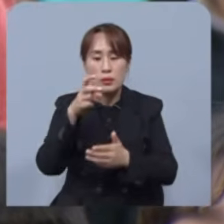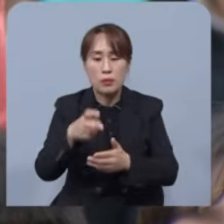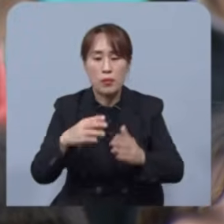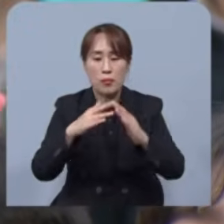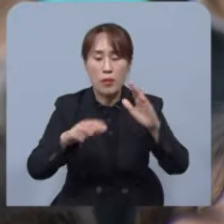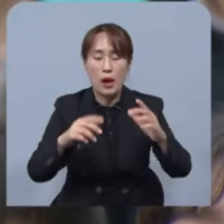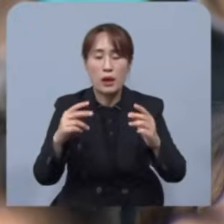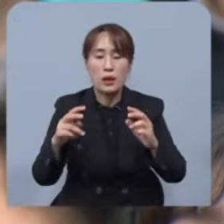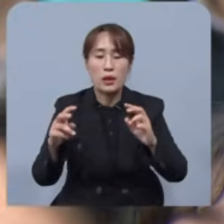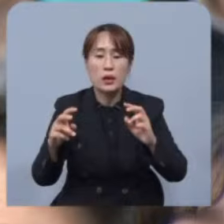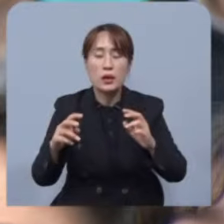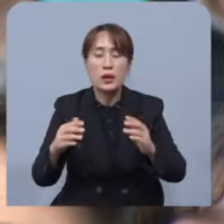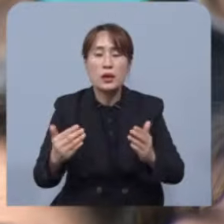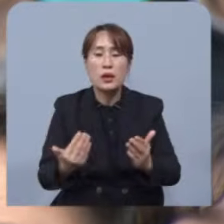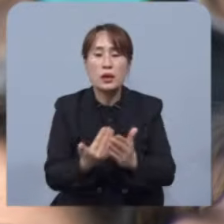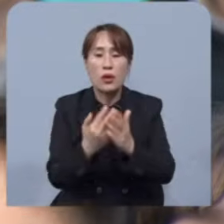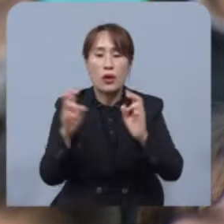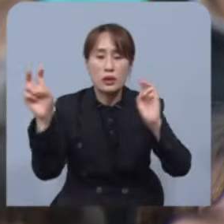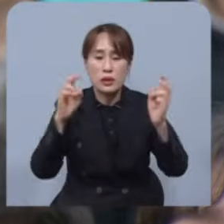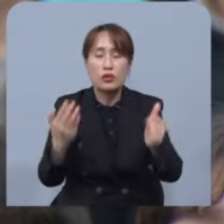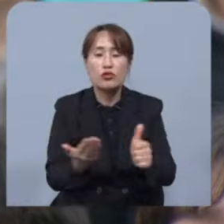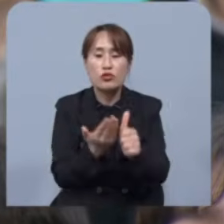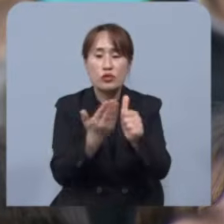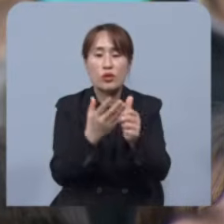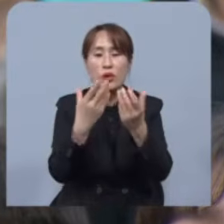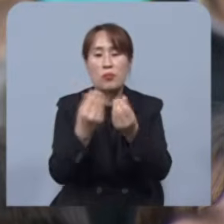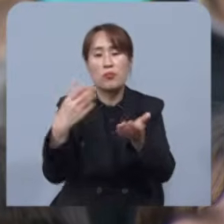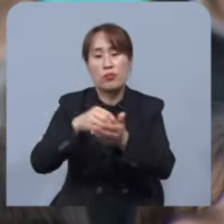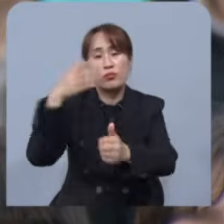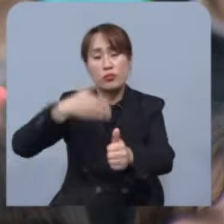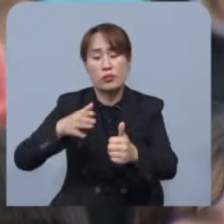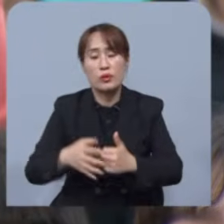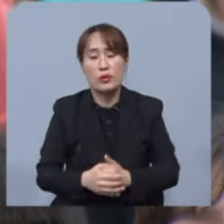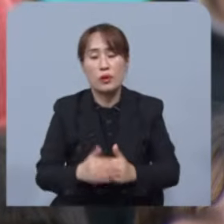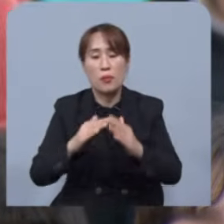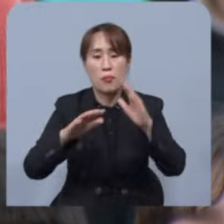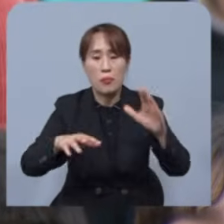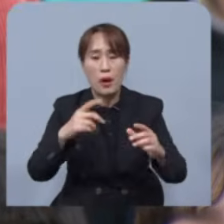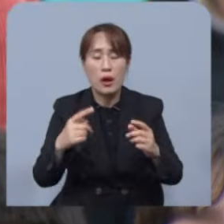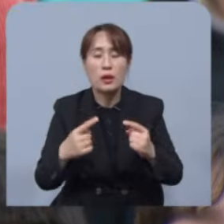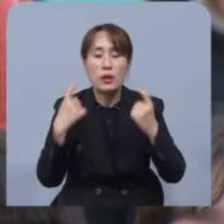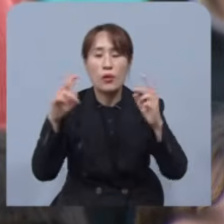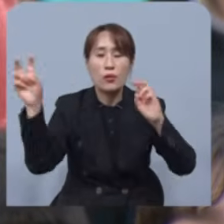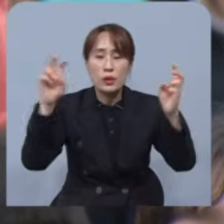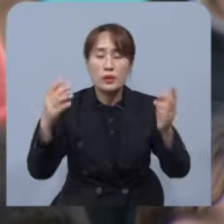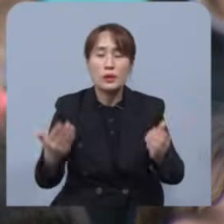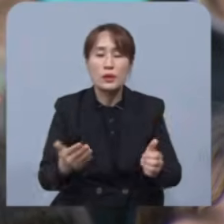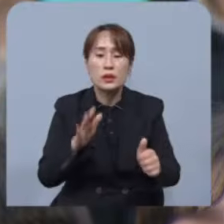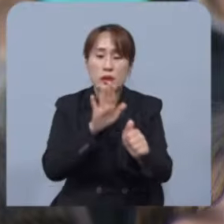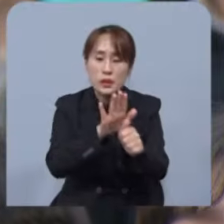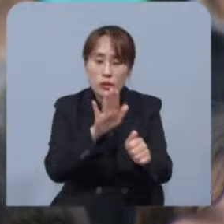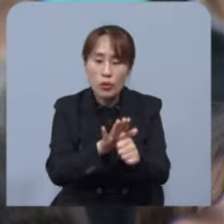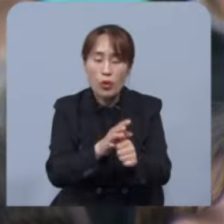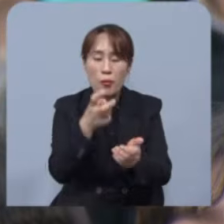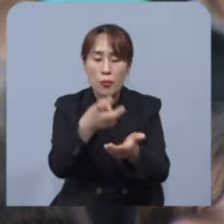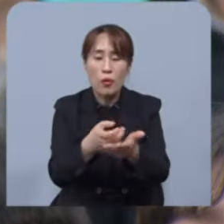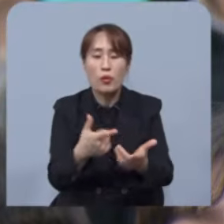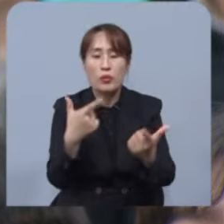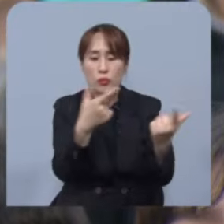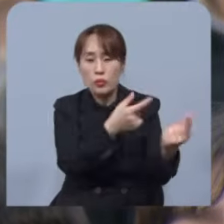근거를 마련해 주시면 감사하겠습니다. 또한 마을 여행사 육성 및 지원 표준 조례안을